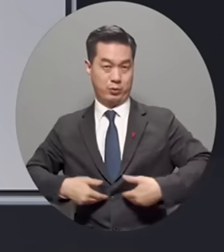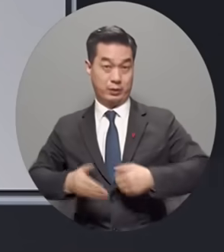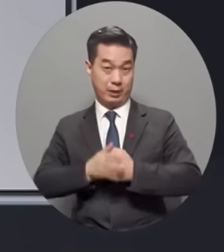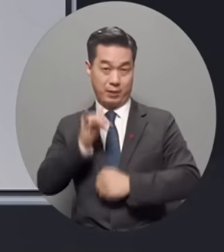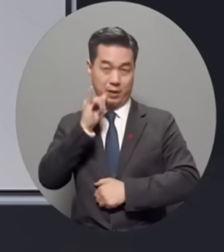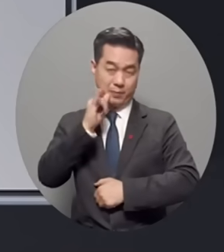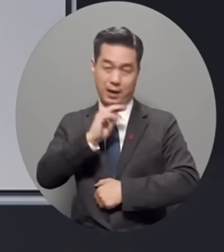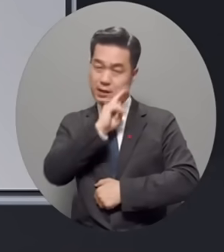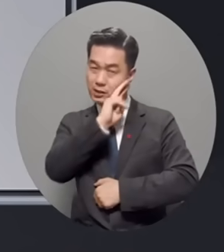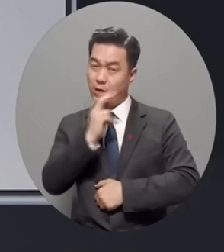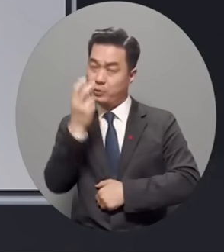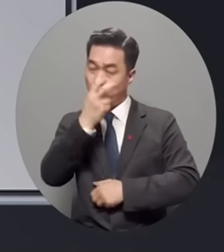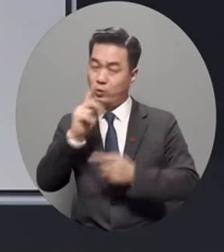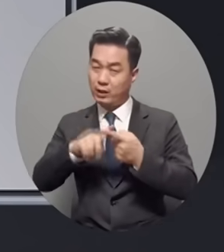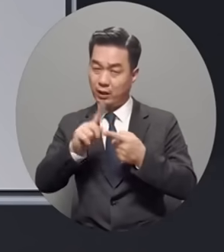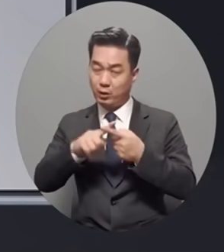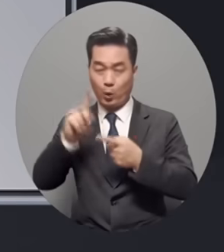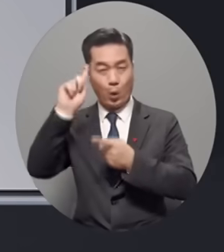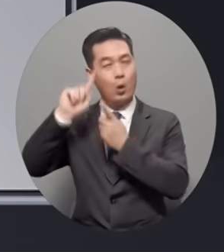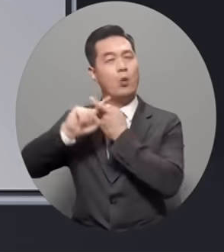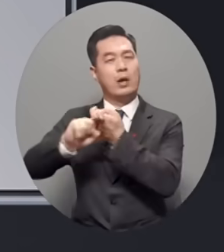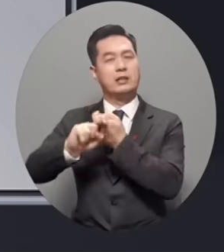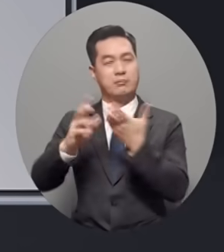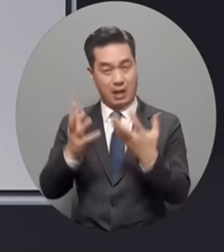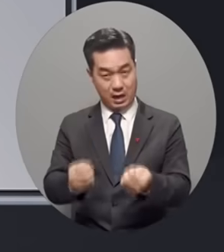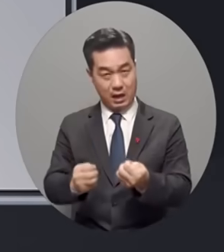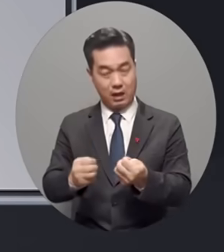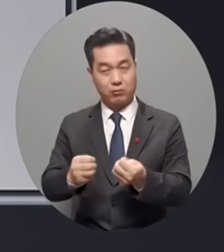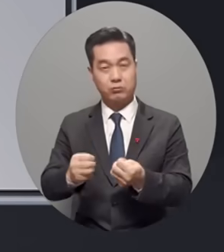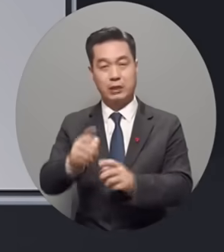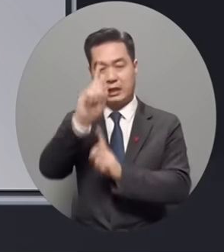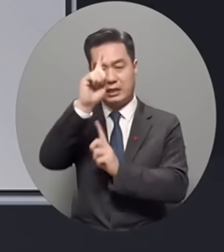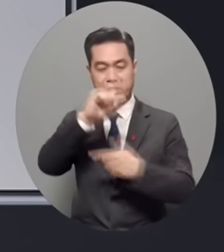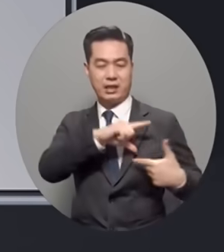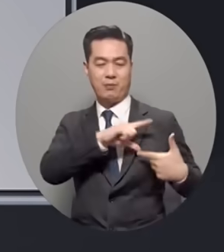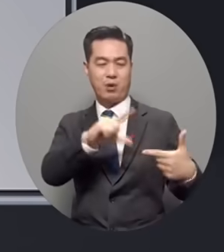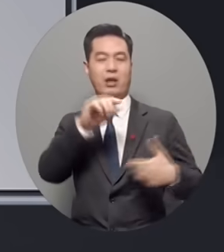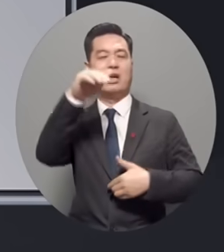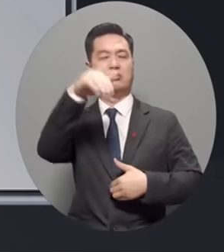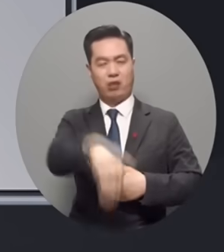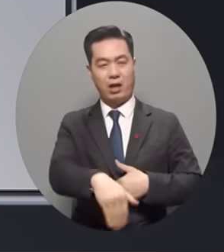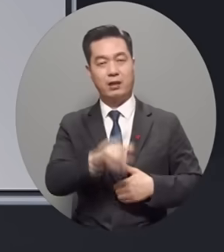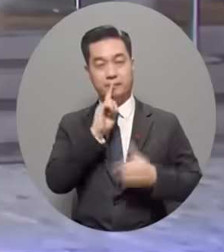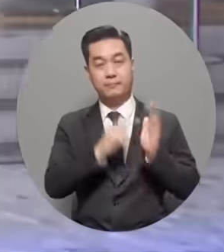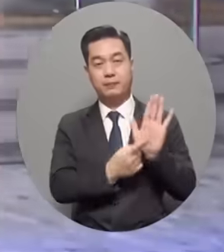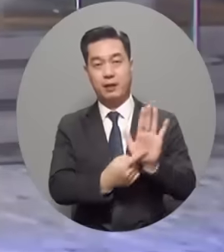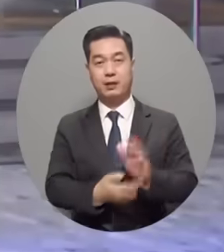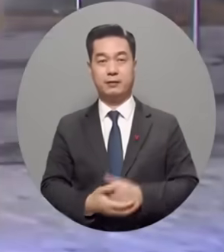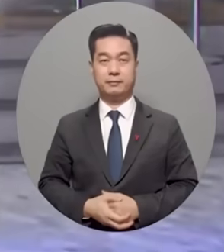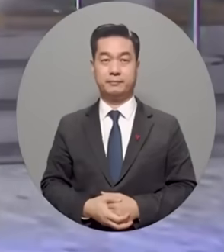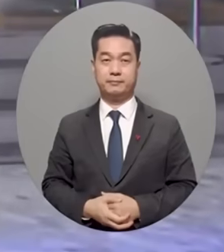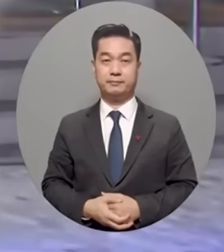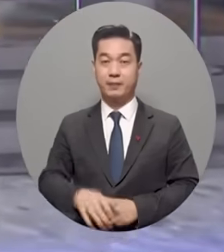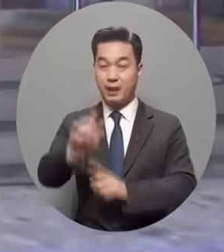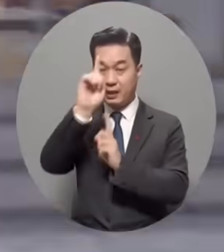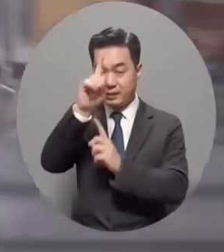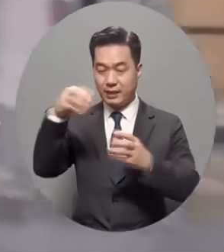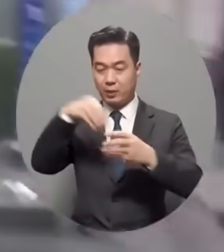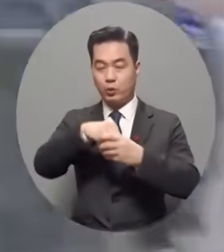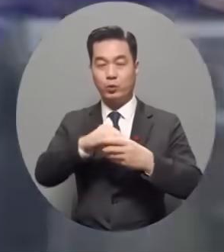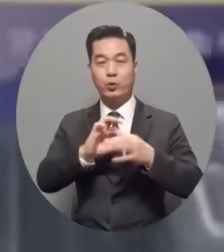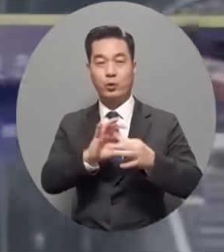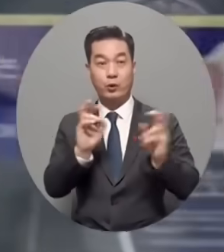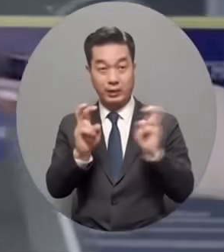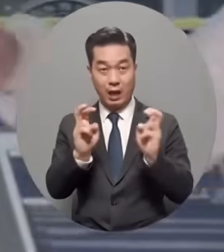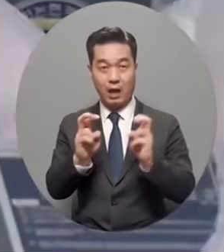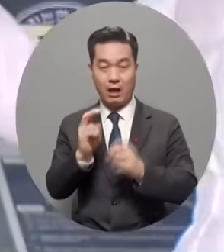혐의 조사에 대한 대중의 관심이 높았고 이 씨의 명예가 크게 실추됐다고 보도했습니다. 이 씨의 소속사는